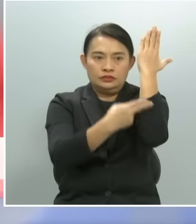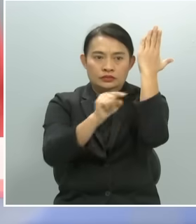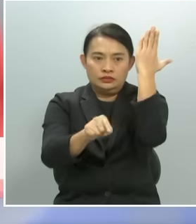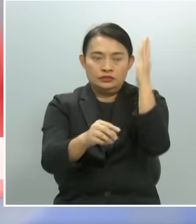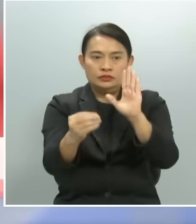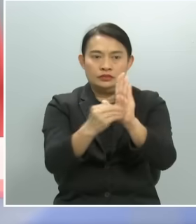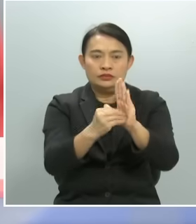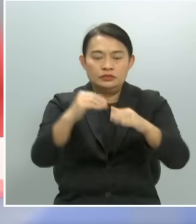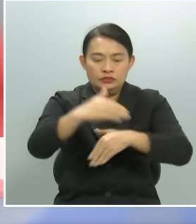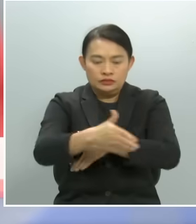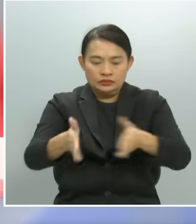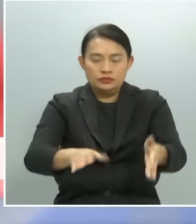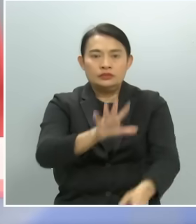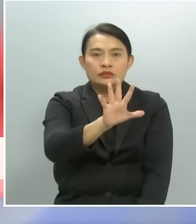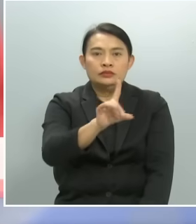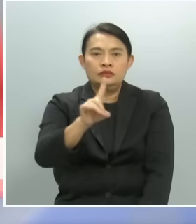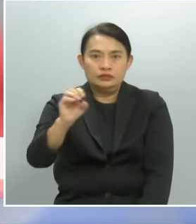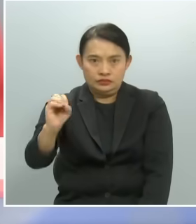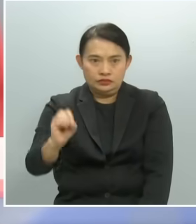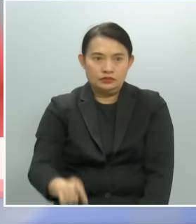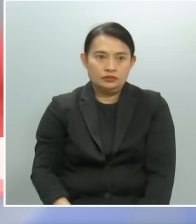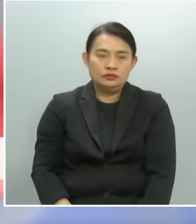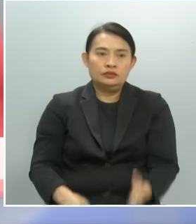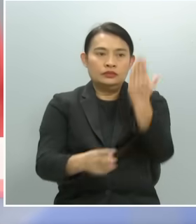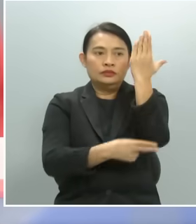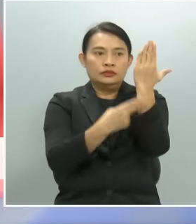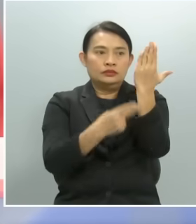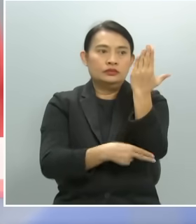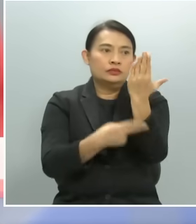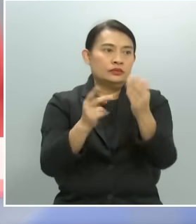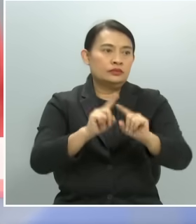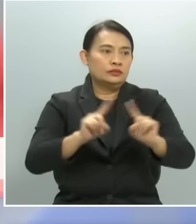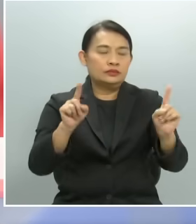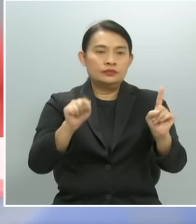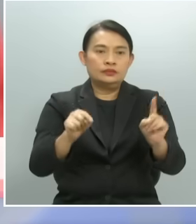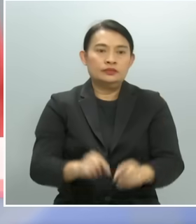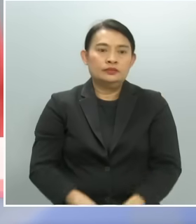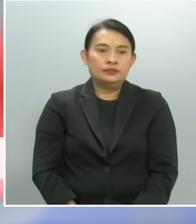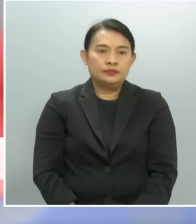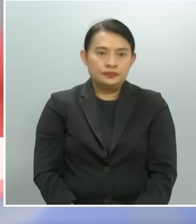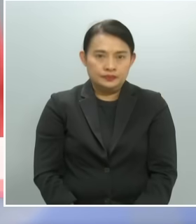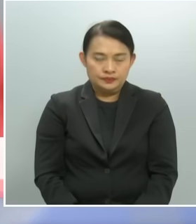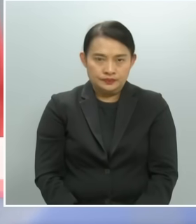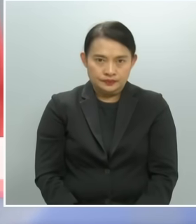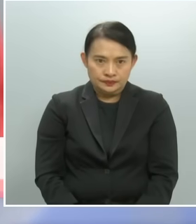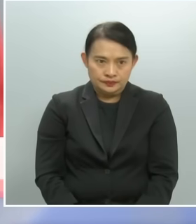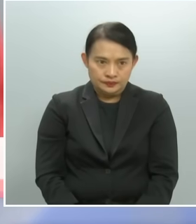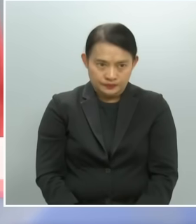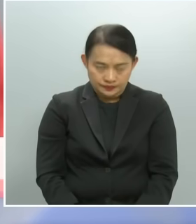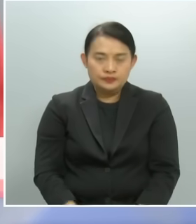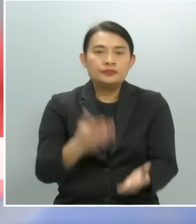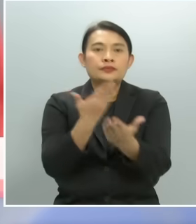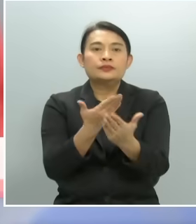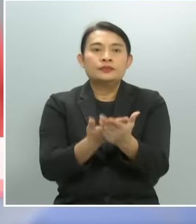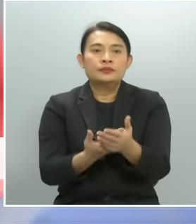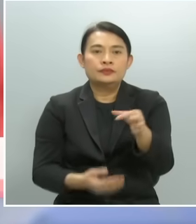ห้อง 510นี่แหละแต่ว่าคนละคนละโรงแรมคนละจังหวัดแล้วก็ลักษณะคล้ายๆกันแบบนี้เลยมีเหรียญบาทอยู่หัว